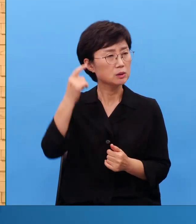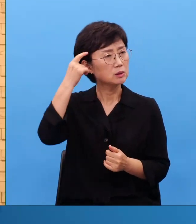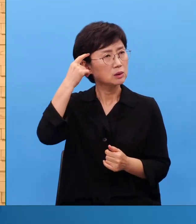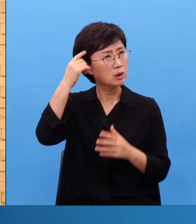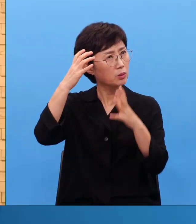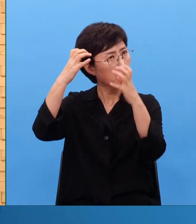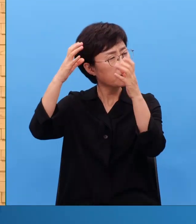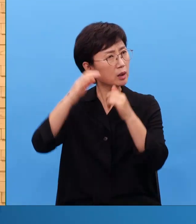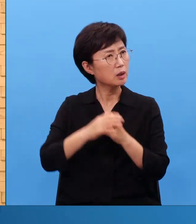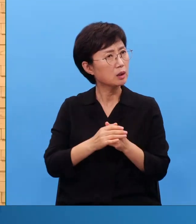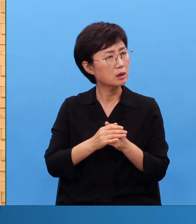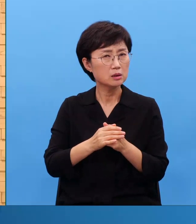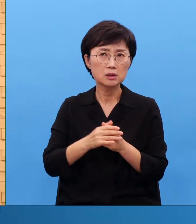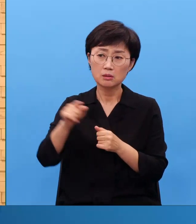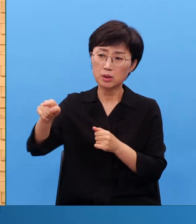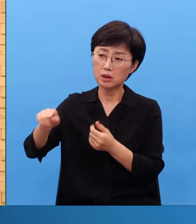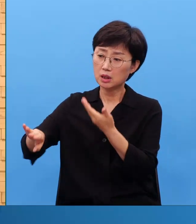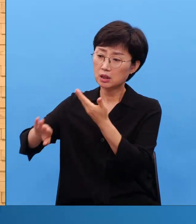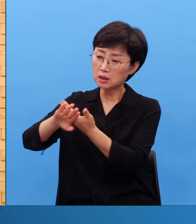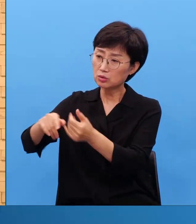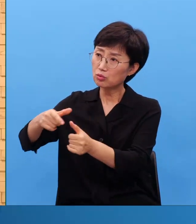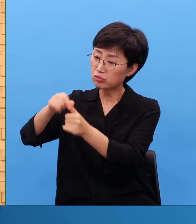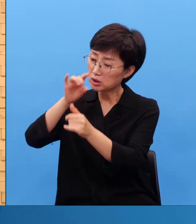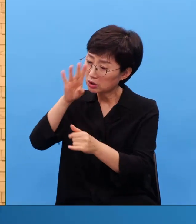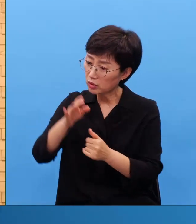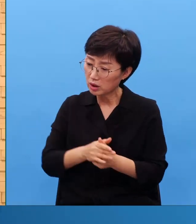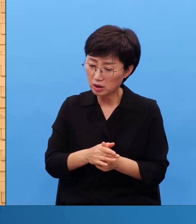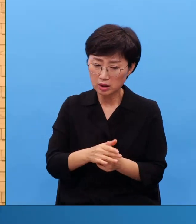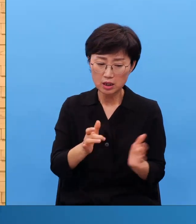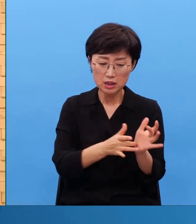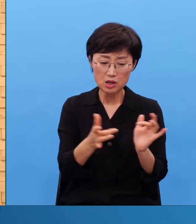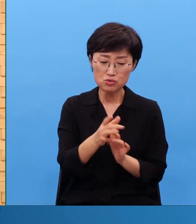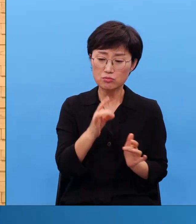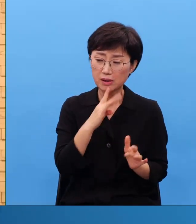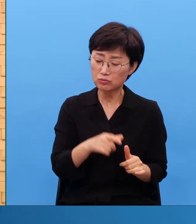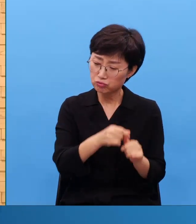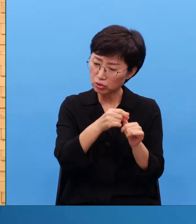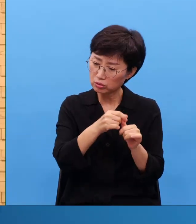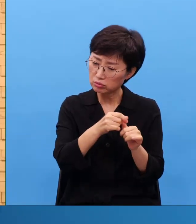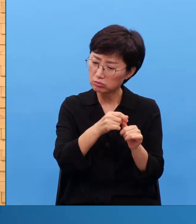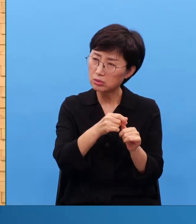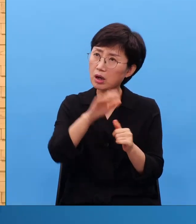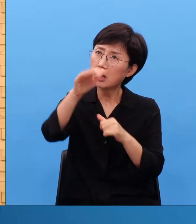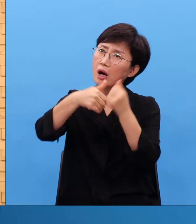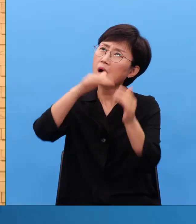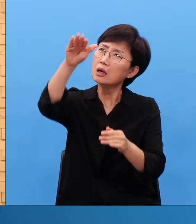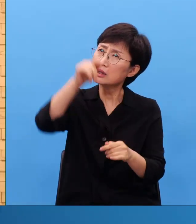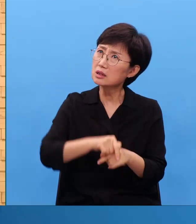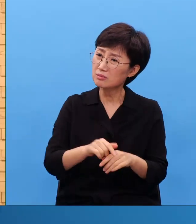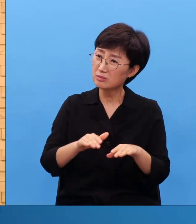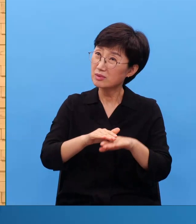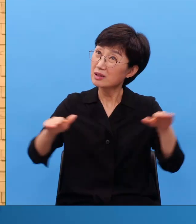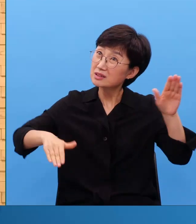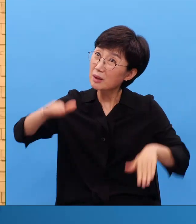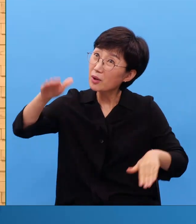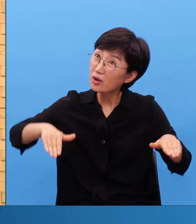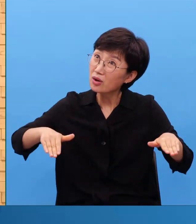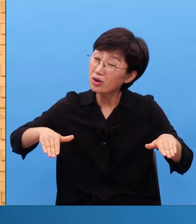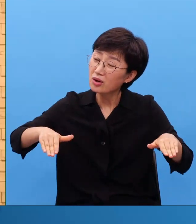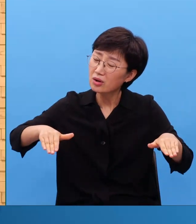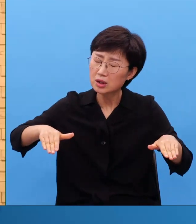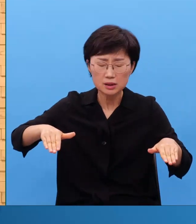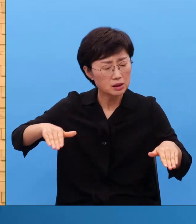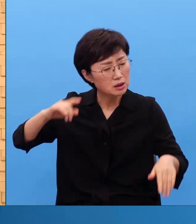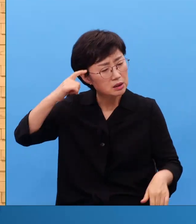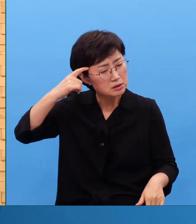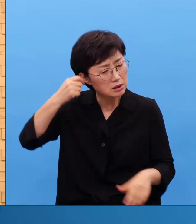왜 이렇게 불공평한데 그럼 다른 종교는 왜 만들어놨니? I started to make all these kind of questions before God. And I thought, God, you're so unfair. Then why did you make all these different 이런 religions? 중요한 then? 것들을